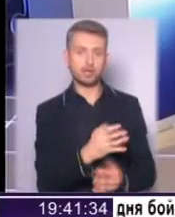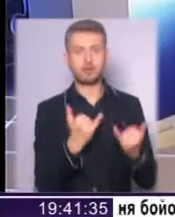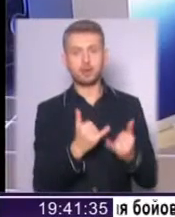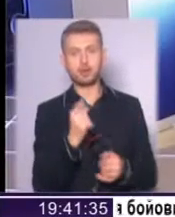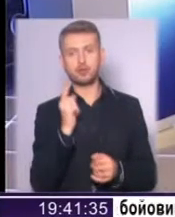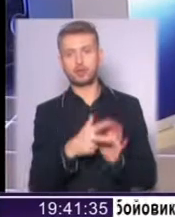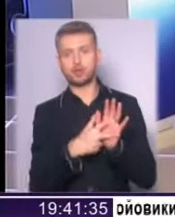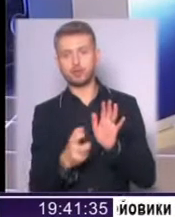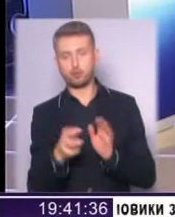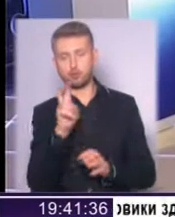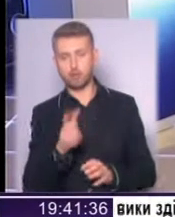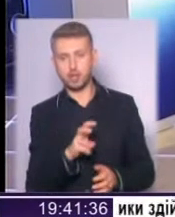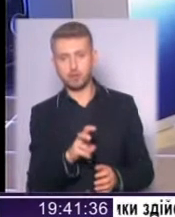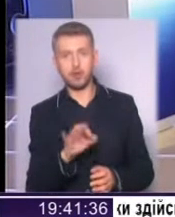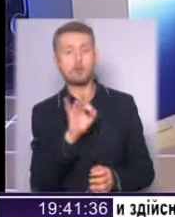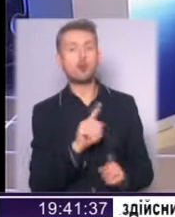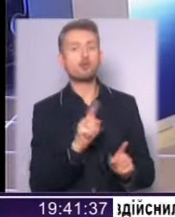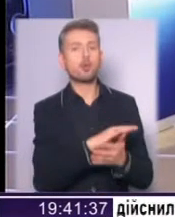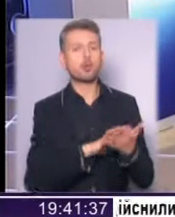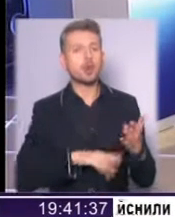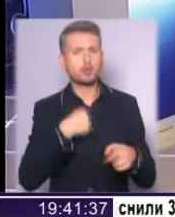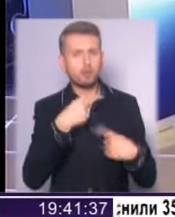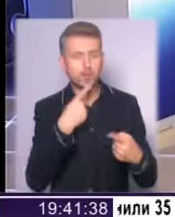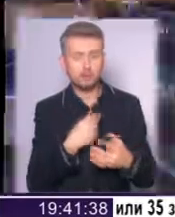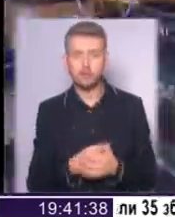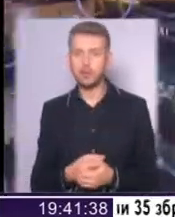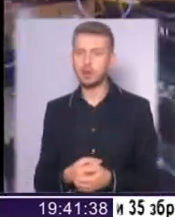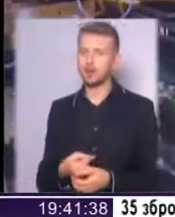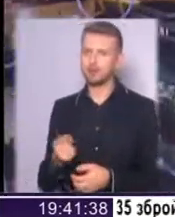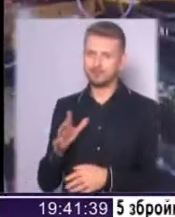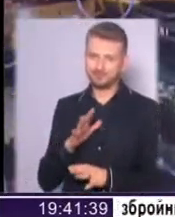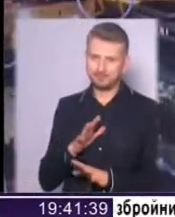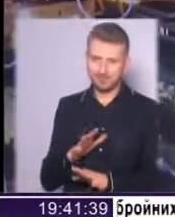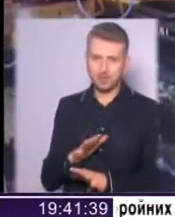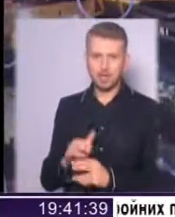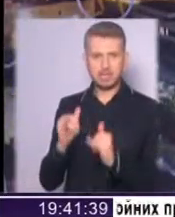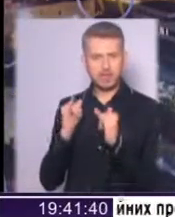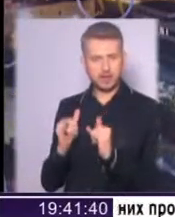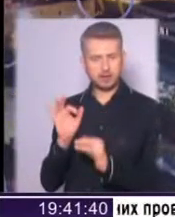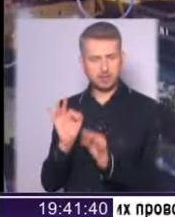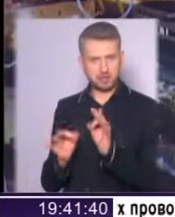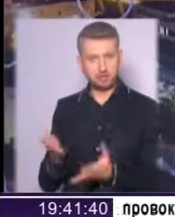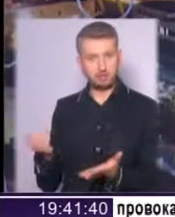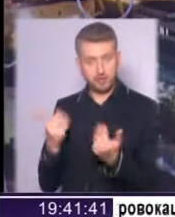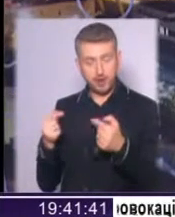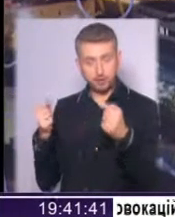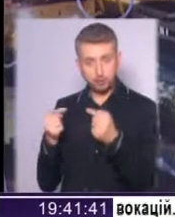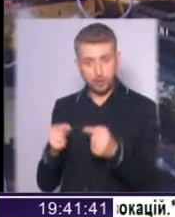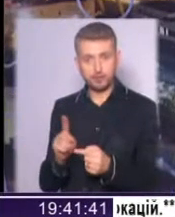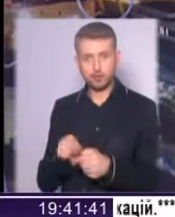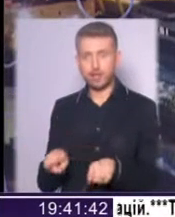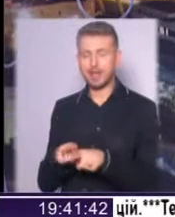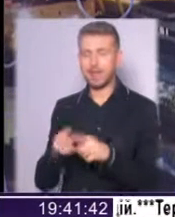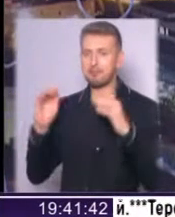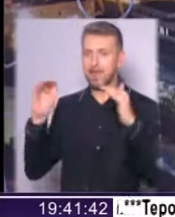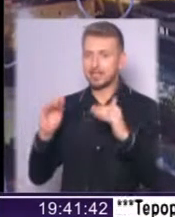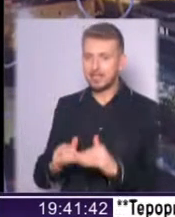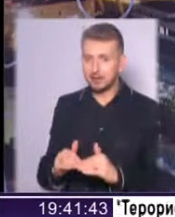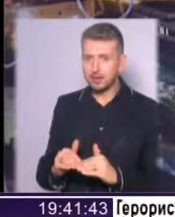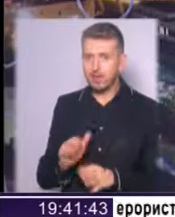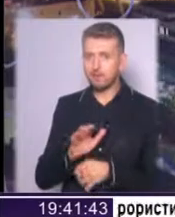сьогодні займає... стрімкіше падає. Ну, якщо в нас два роки тому було 182 мільярди ВВП, сьогодні в нас 80 мільярдів. На